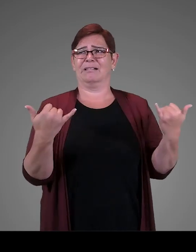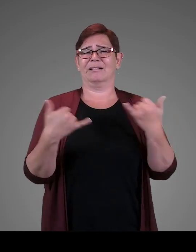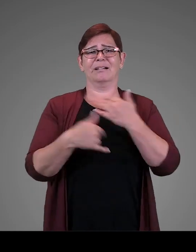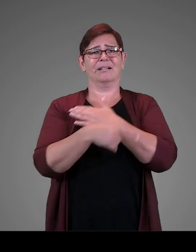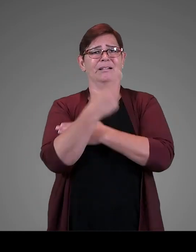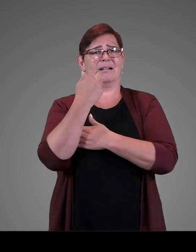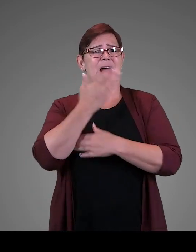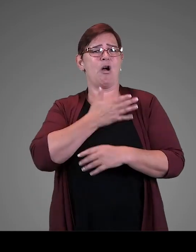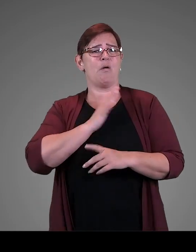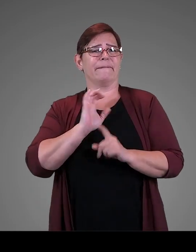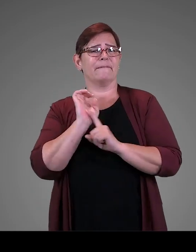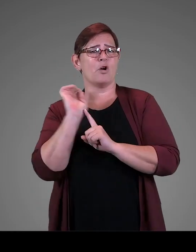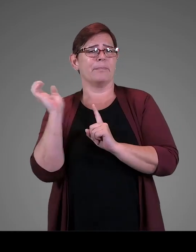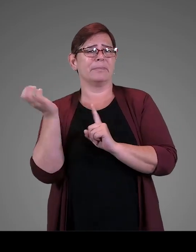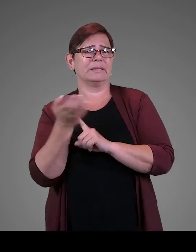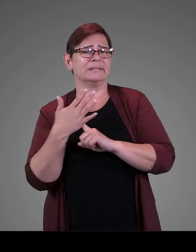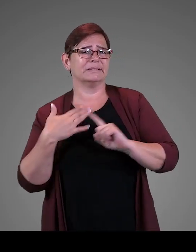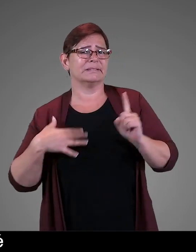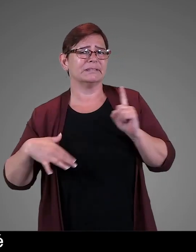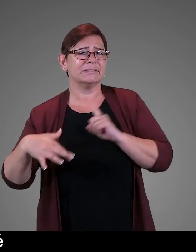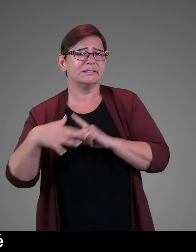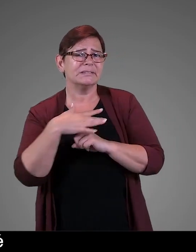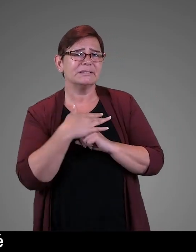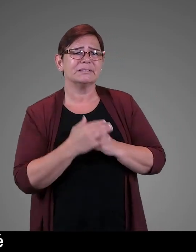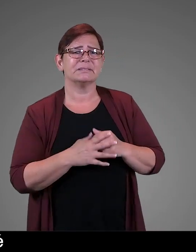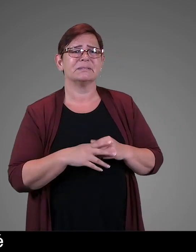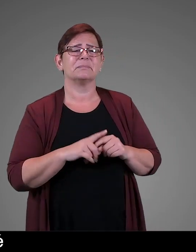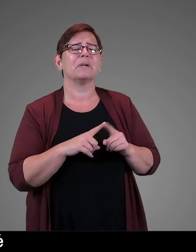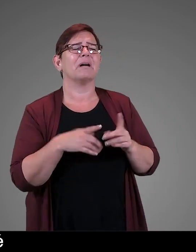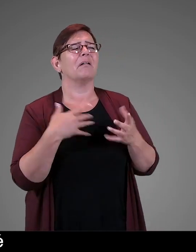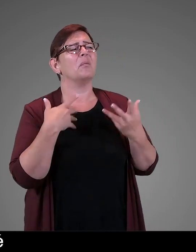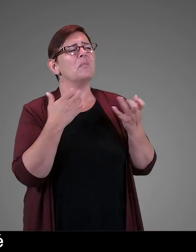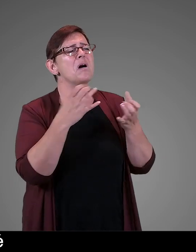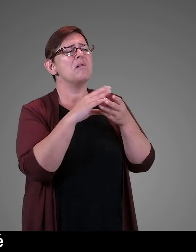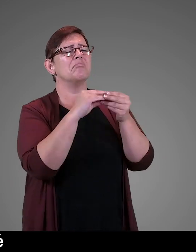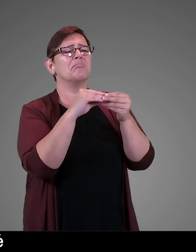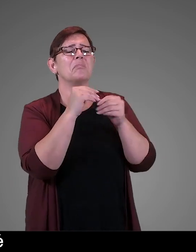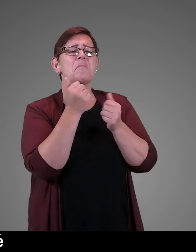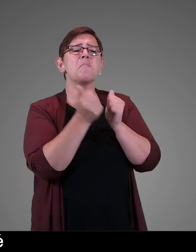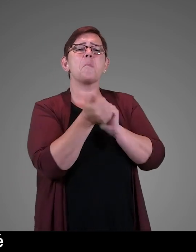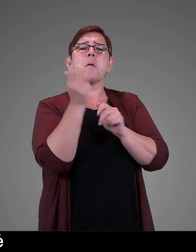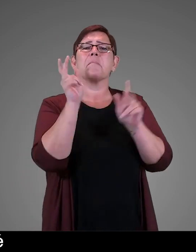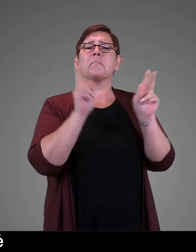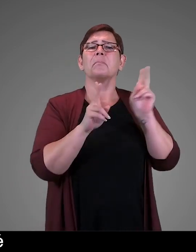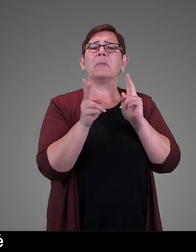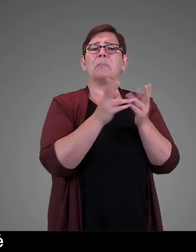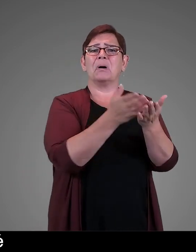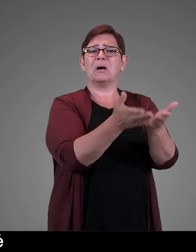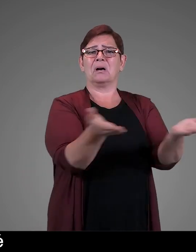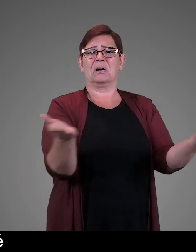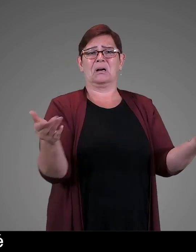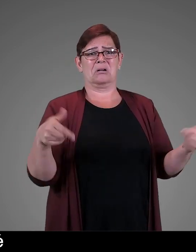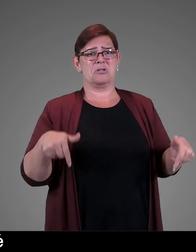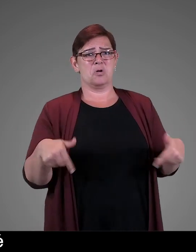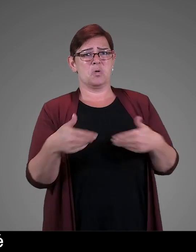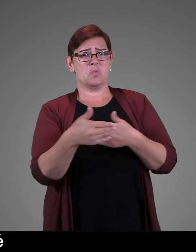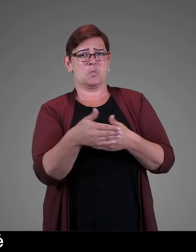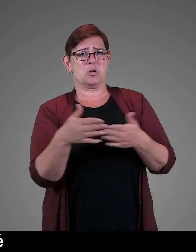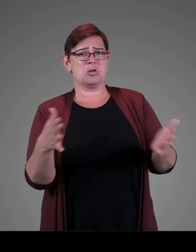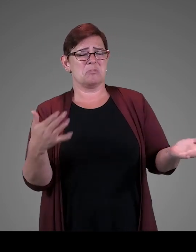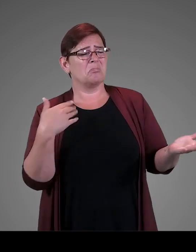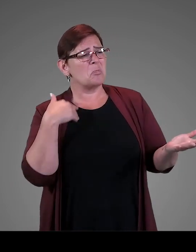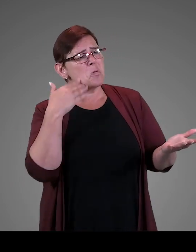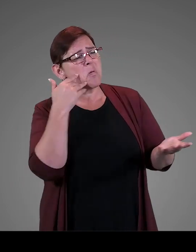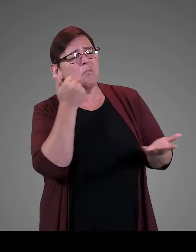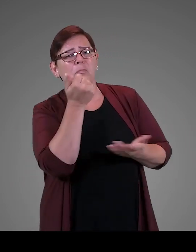que notre milieu. Mais je veux aussi noter que la majorité des personnes dans